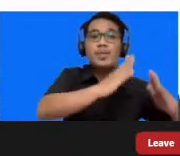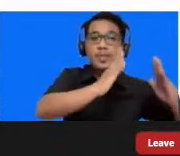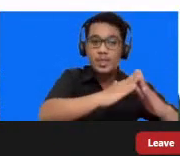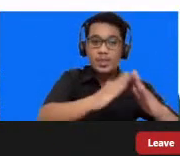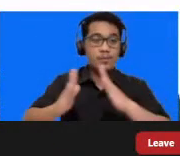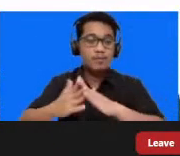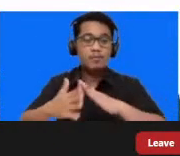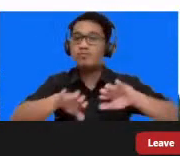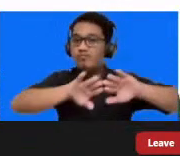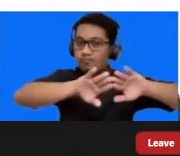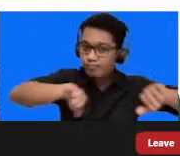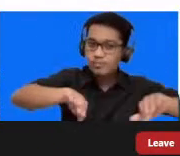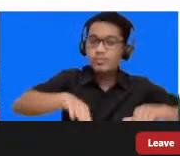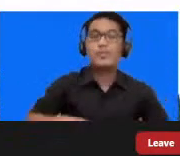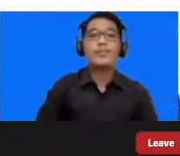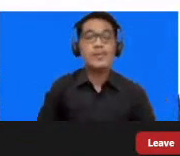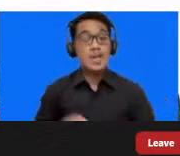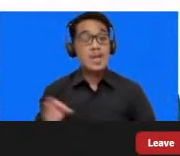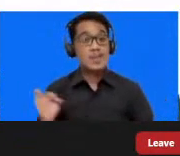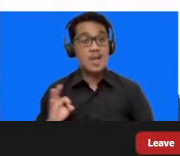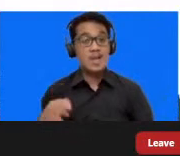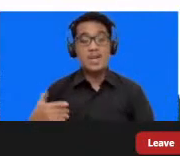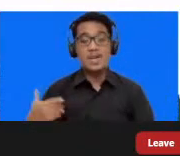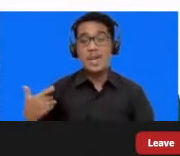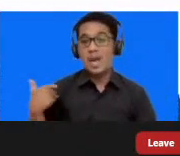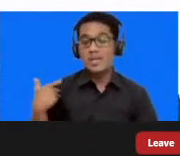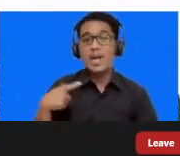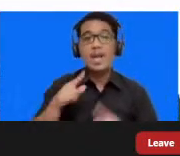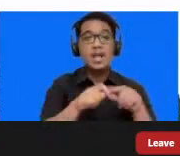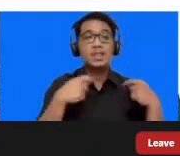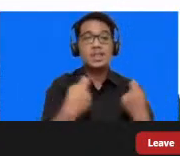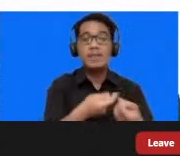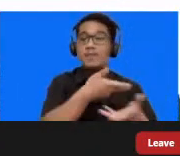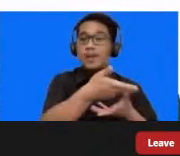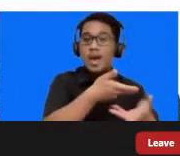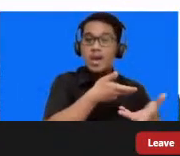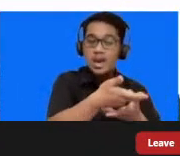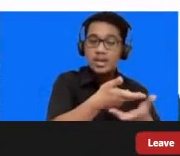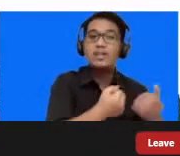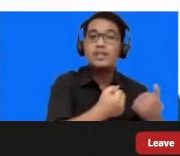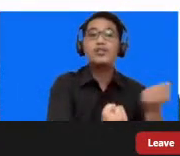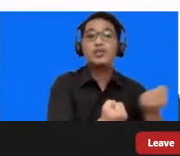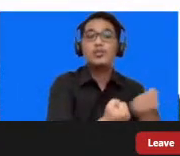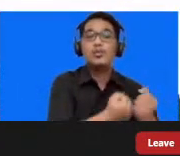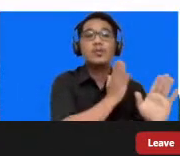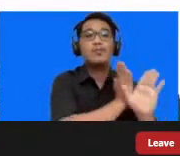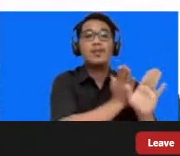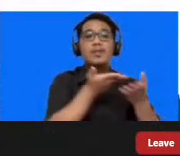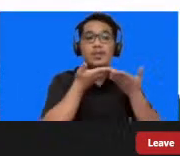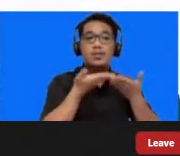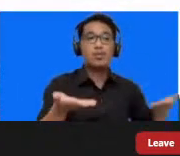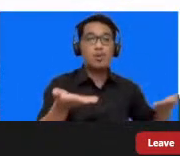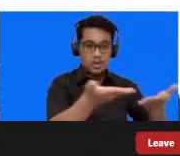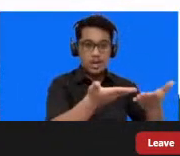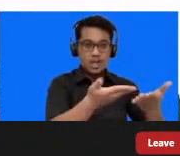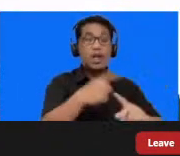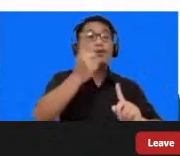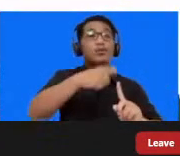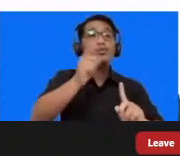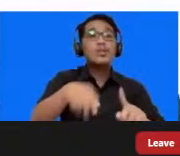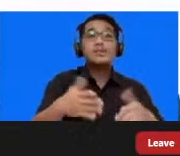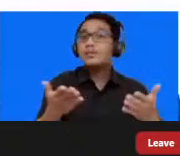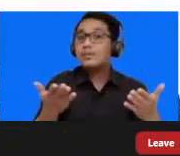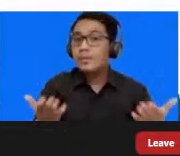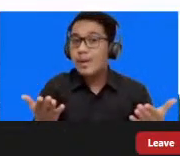juga memiliki yang namanya tim layanan dukungan psikososial. Nah, tim ini bertugas mendampingi